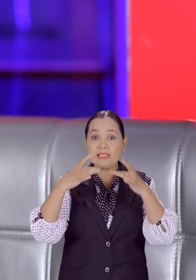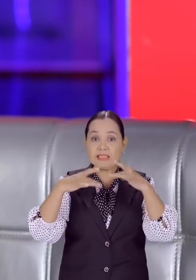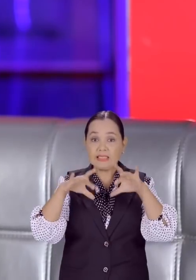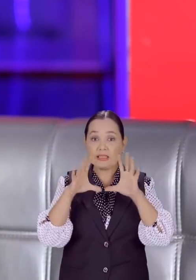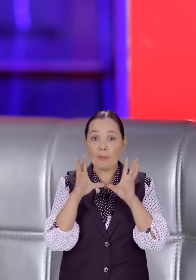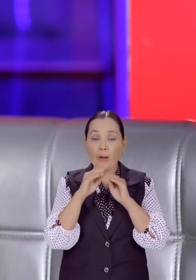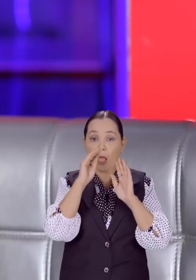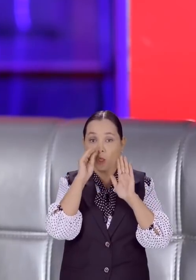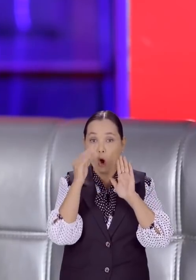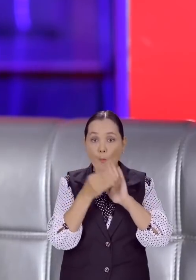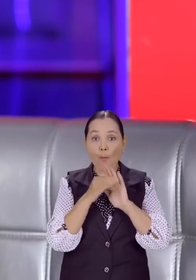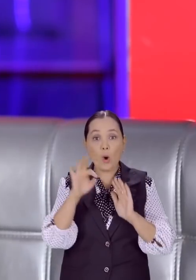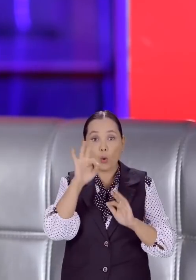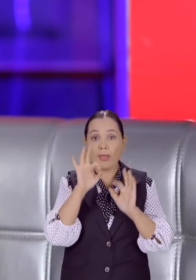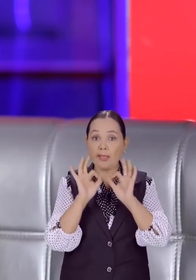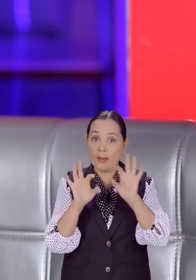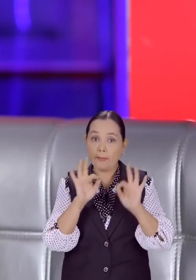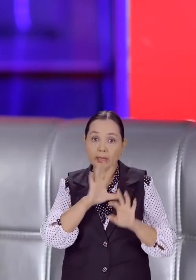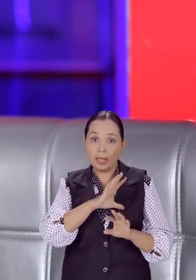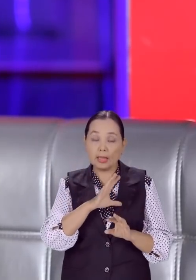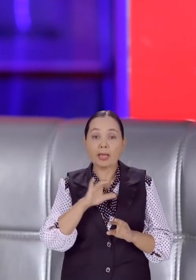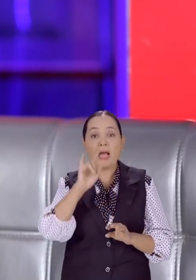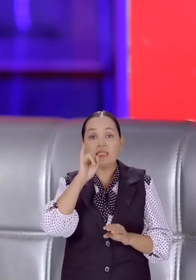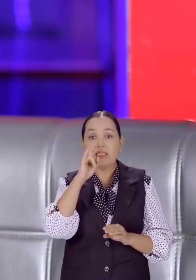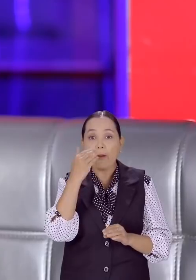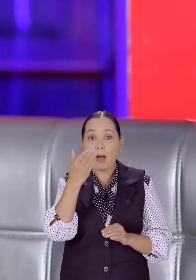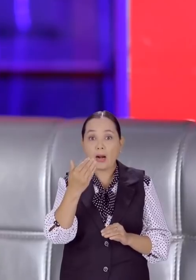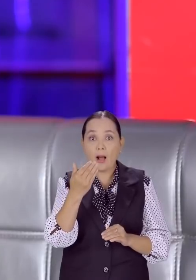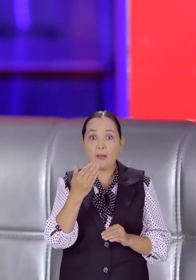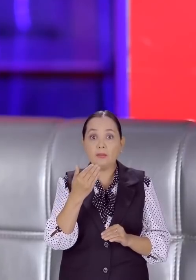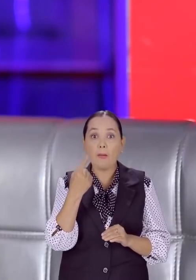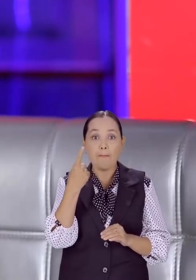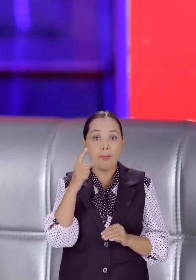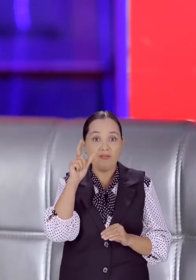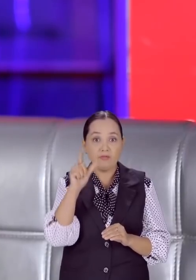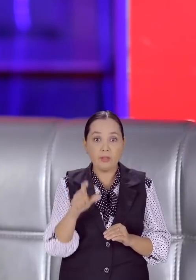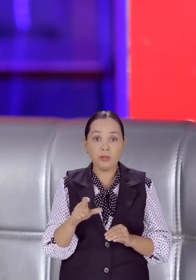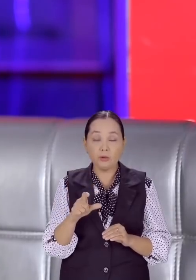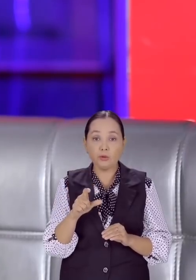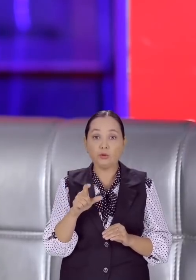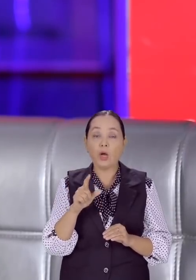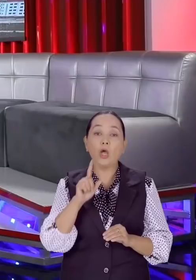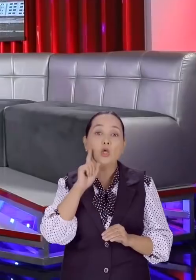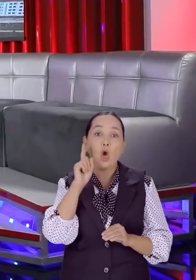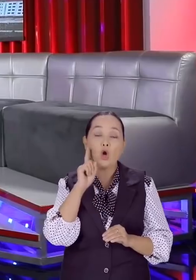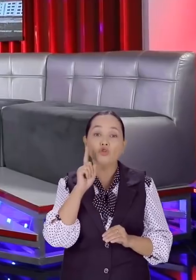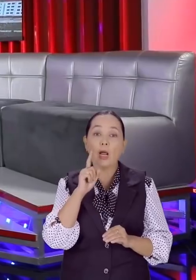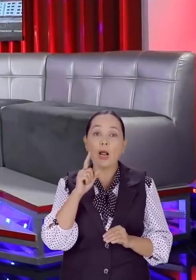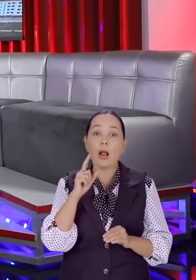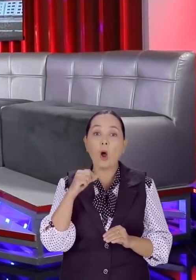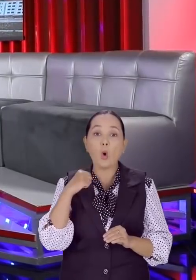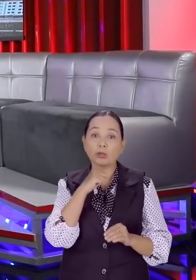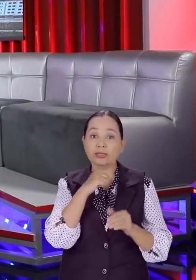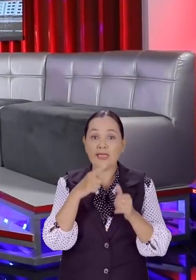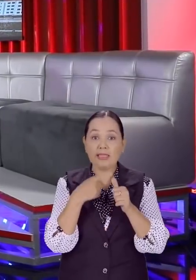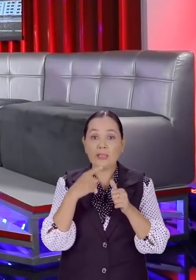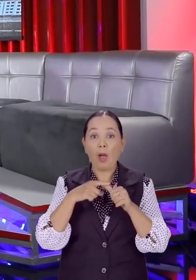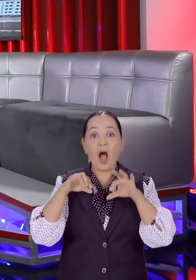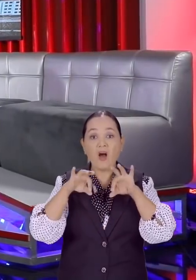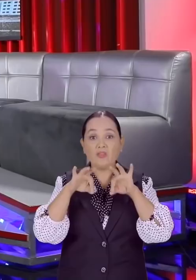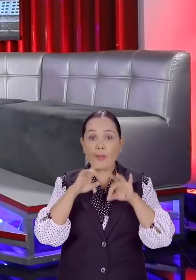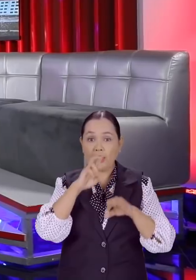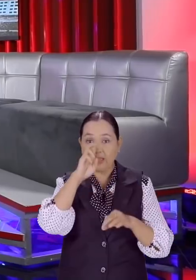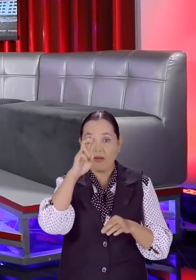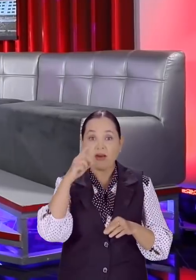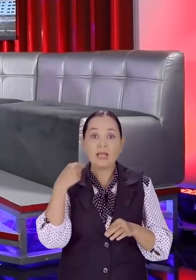bilan yopib qo'ygani haqida gapirgandik. Samarqandda esa bir shaxs yoshlardan biri o'zining ismini avtomashinaning